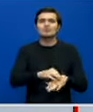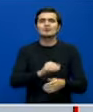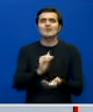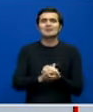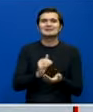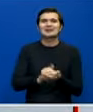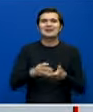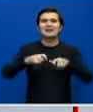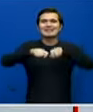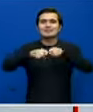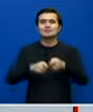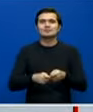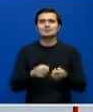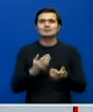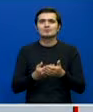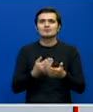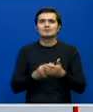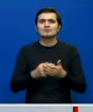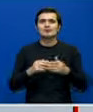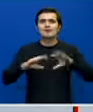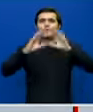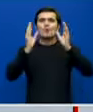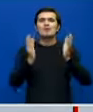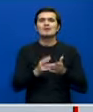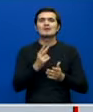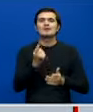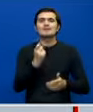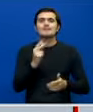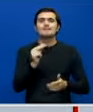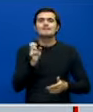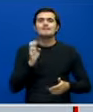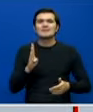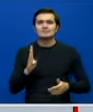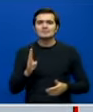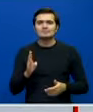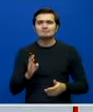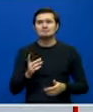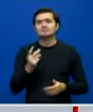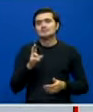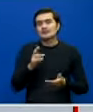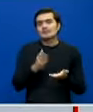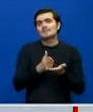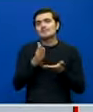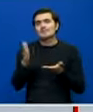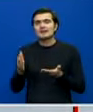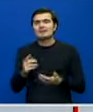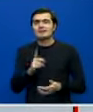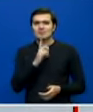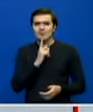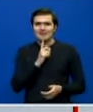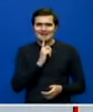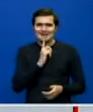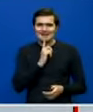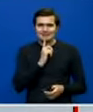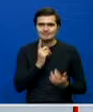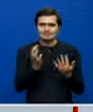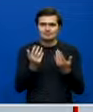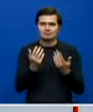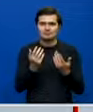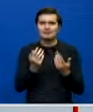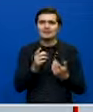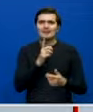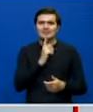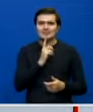pondere în PIB, pentru că acesta e un angajament cu Comisia Europeană, dar evident pe partea nominală cifrele nominale